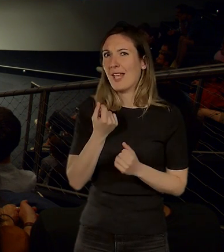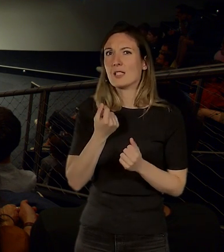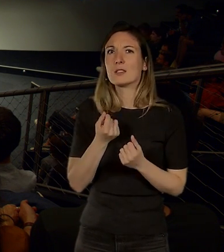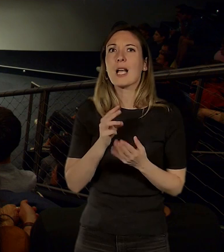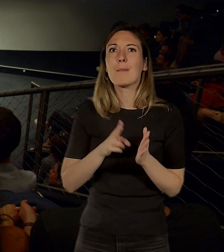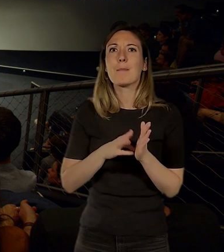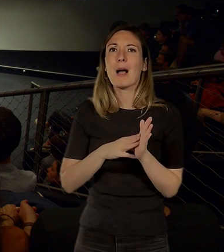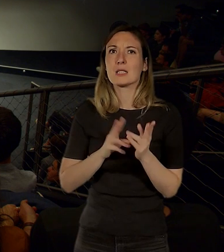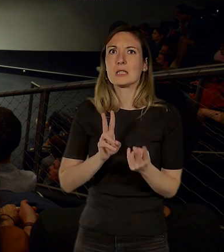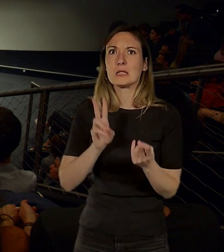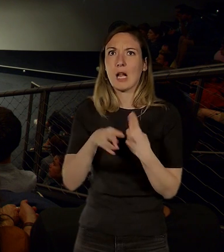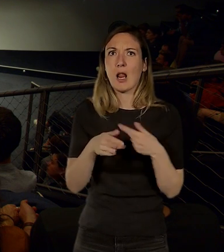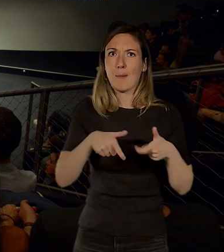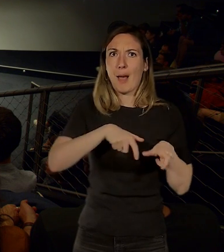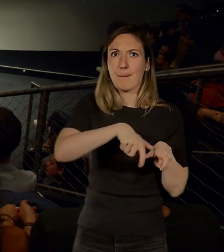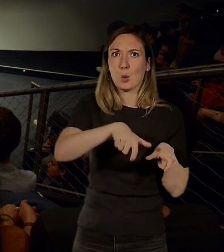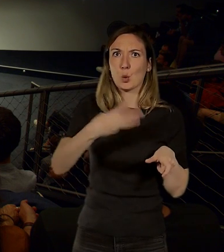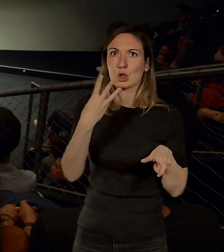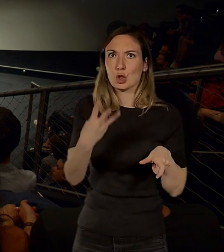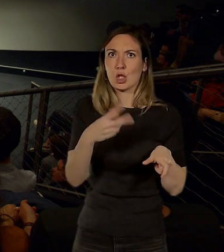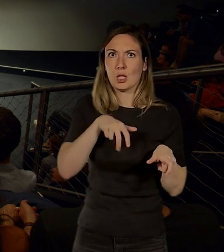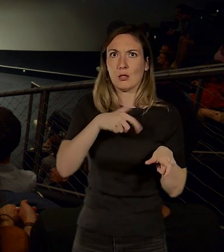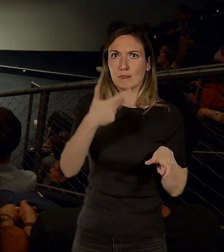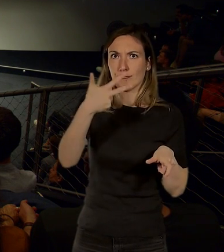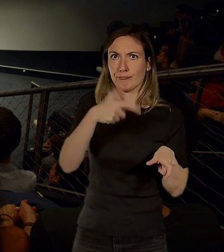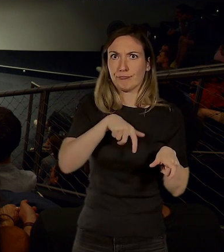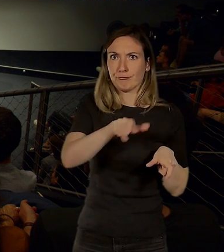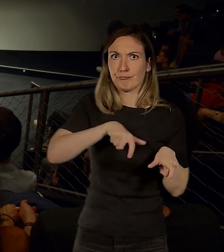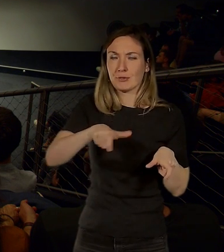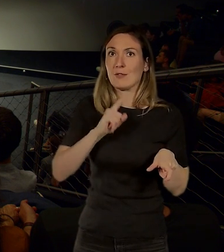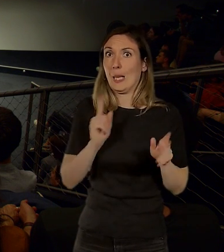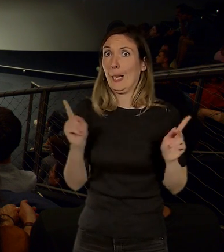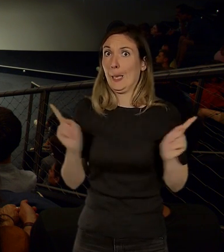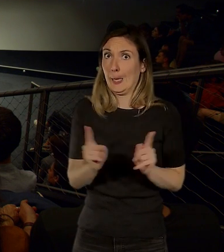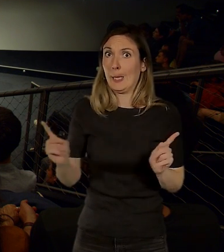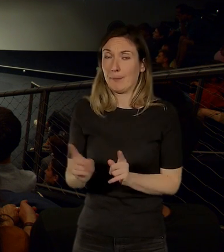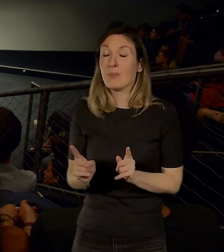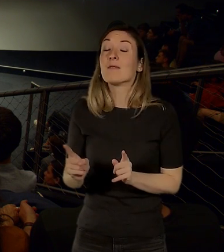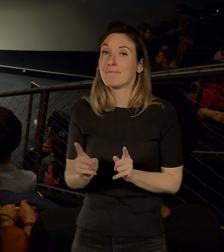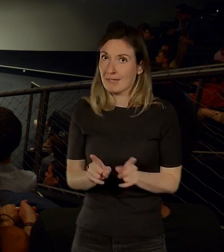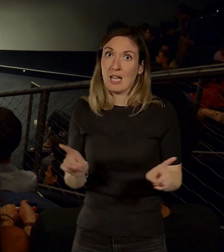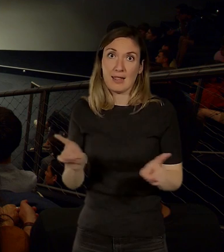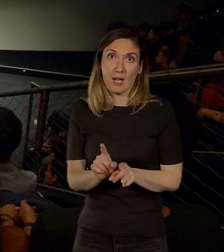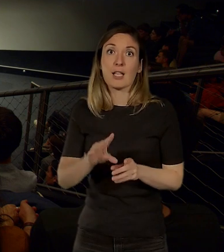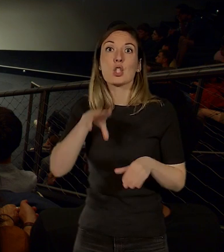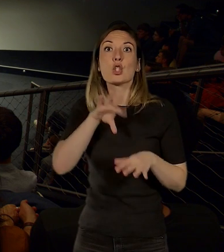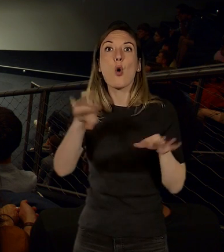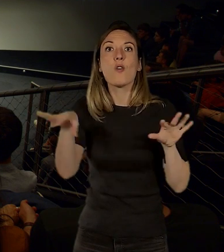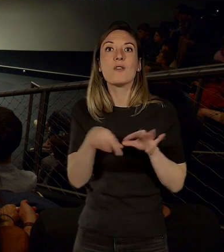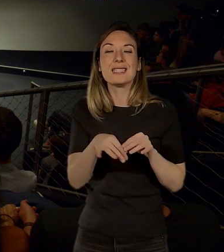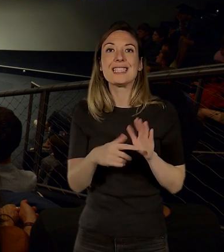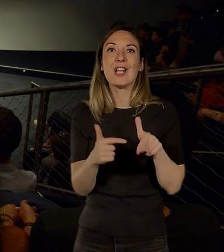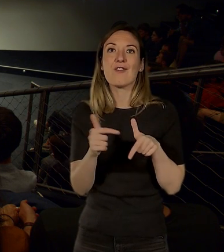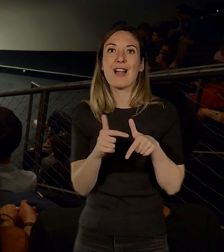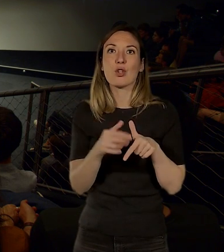řešení se přistupuje i před tou Fantovou budovou, kde vlastně taky dochází k zkrácení těch